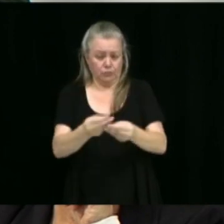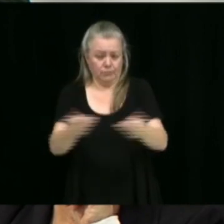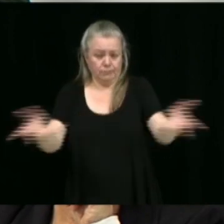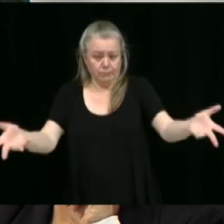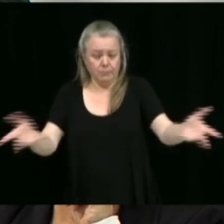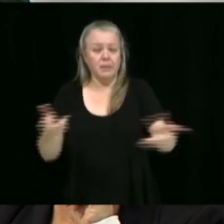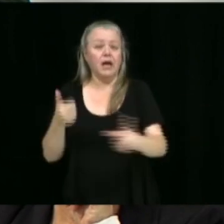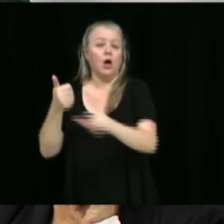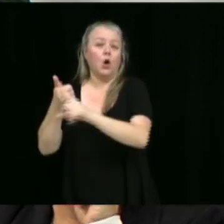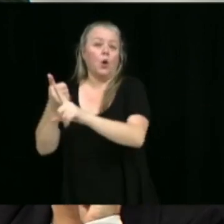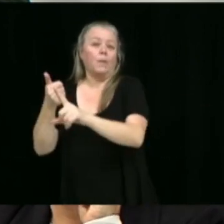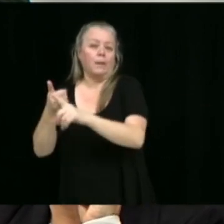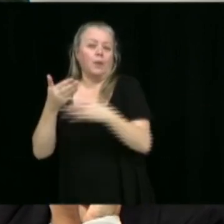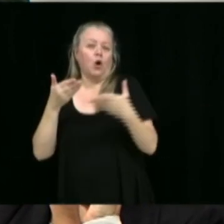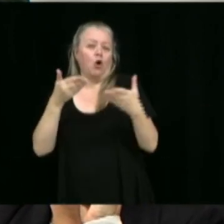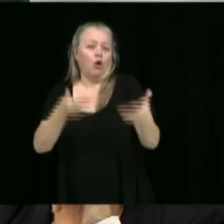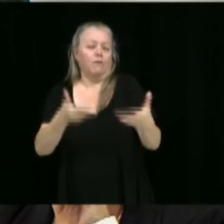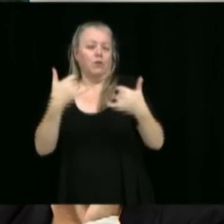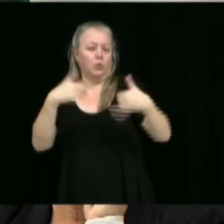les personnes en situation de handicap.